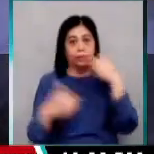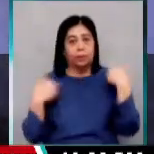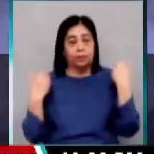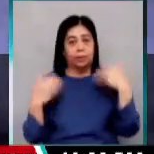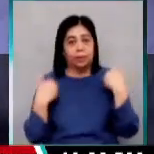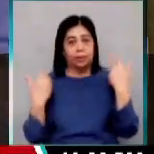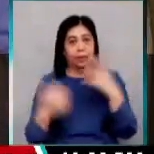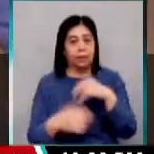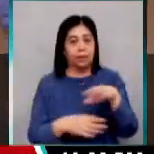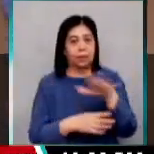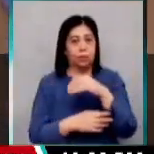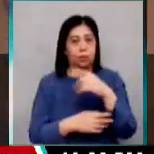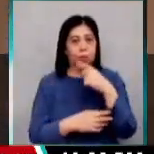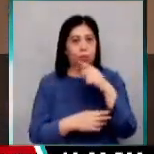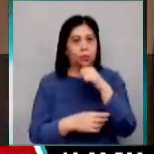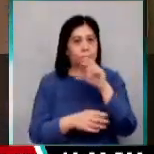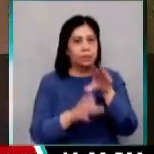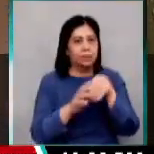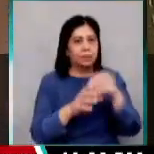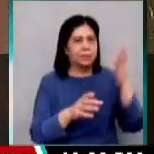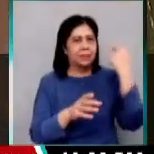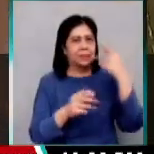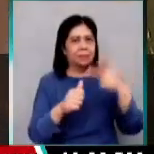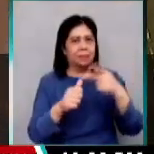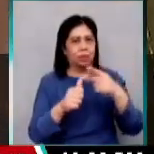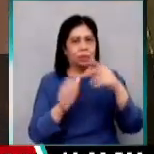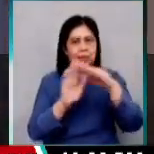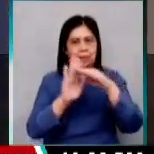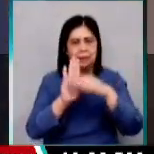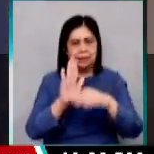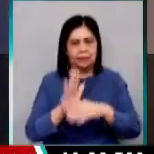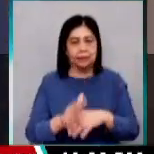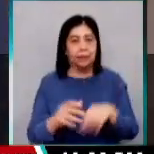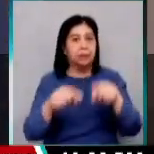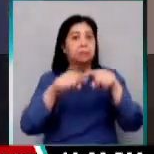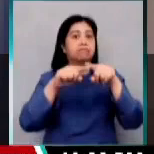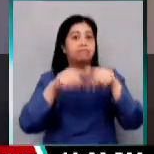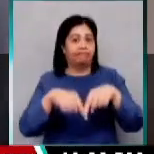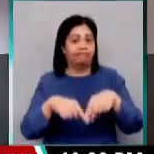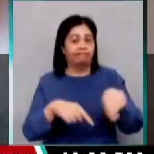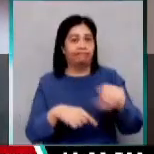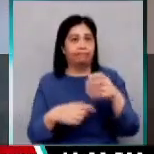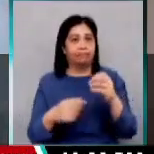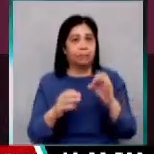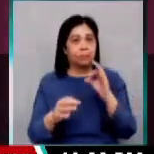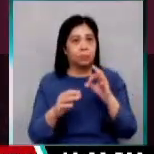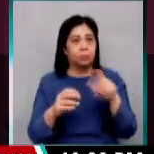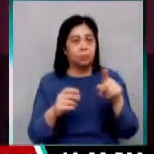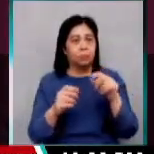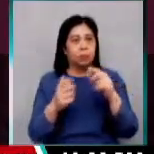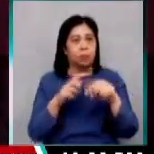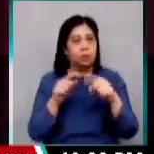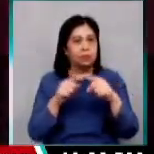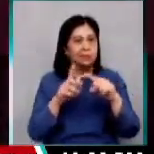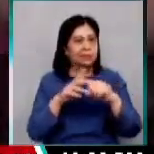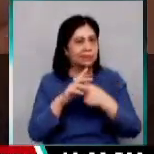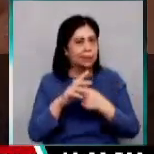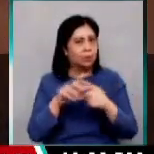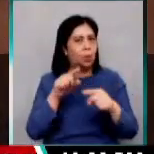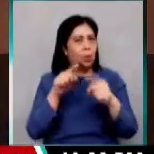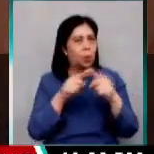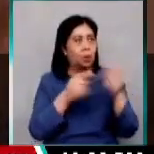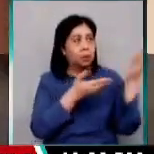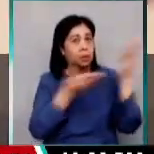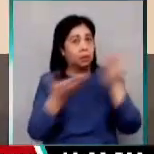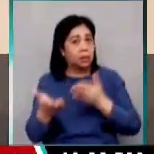di kasama sa dating priority list. Depende rin daw yan sa pagsisimula kung kailan darating ang inaasahan na